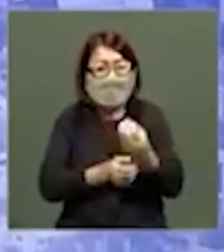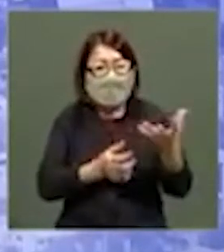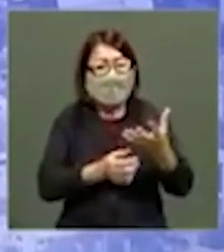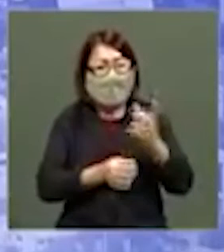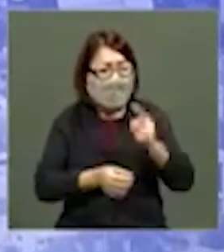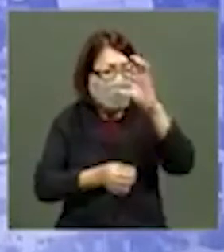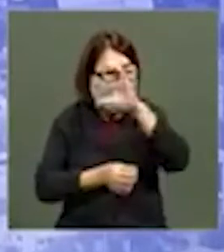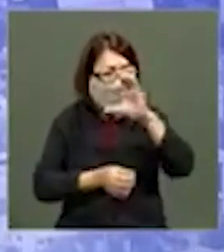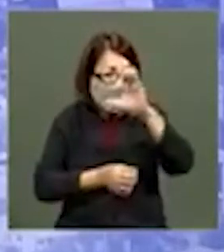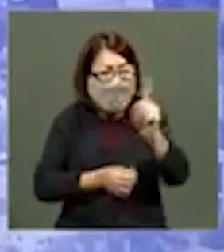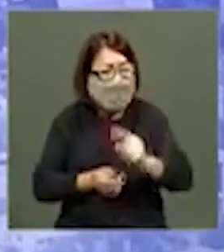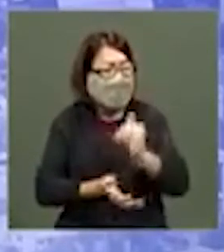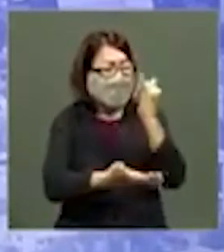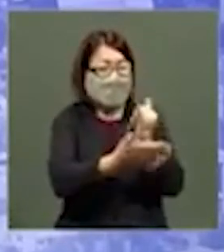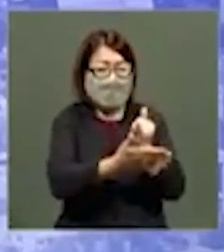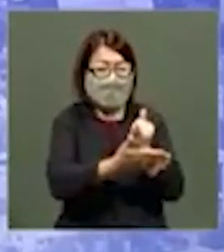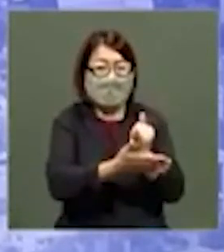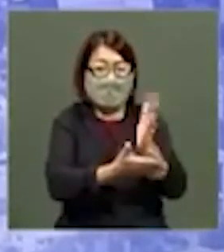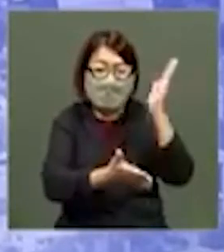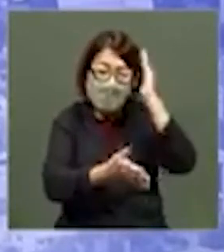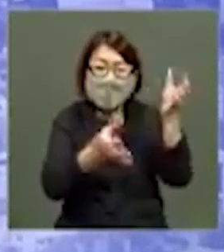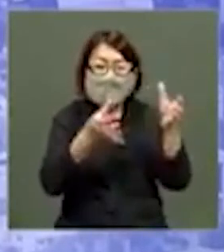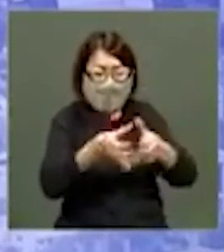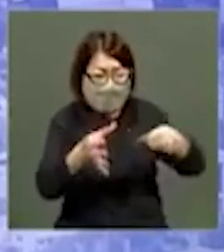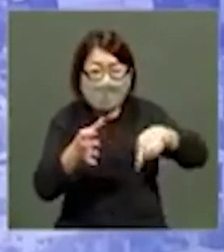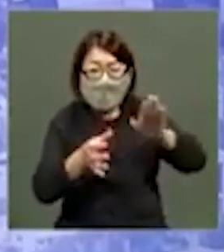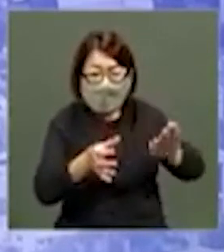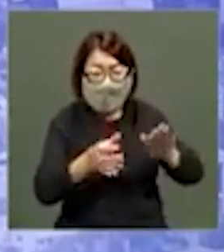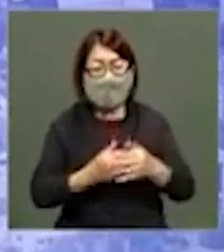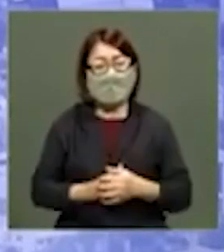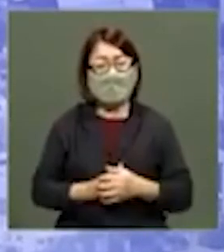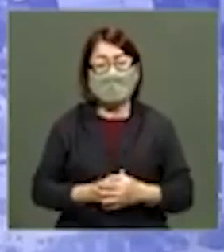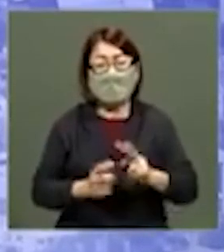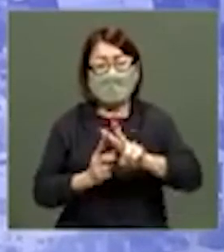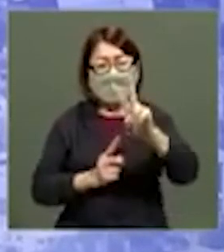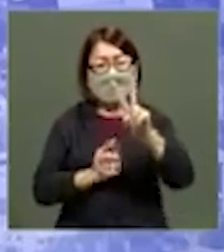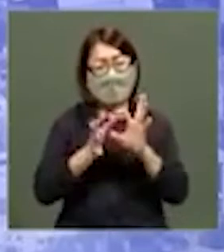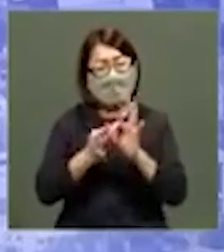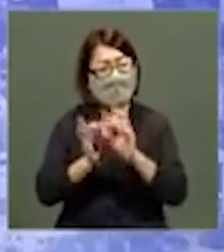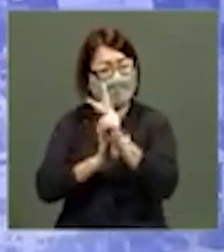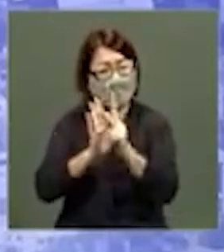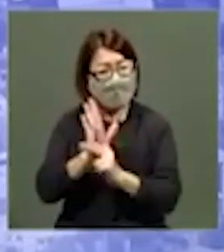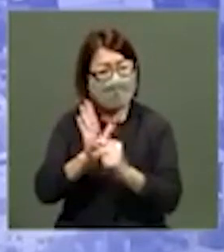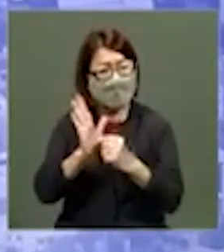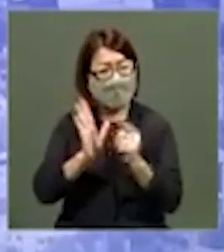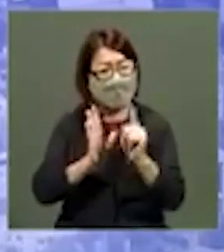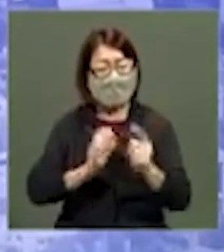าแยกออกมาจากชุมชนให้ได้นี่คือสิ่งที่เป็นข้อที่1และอันที่2ก็คือในเชิงของทางกฎหมายว่าให้มีมาตร